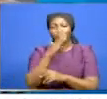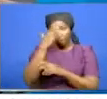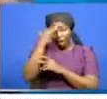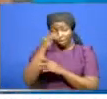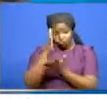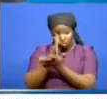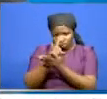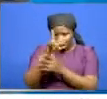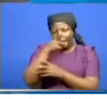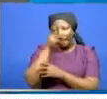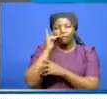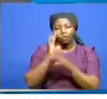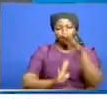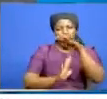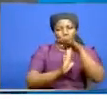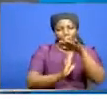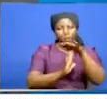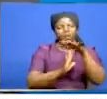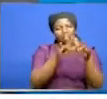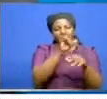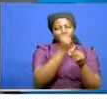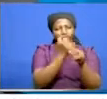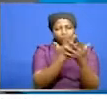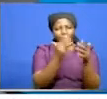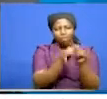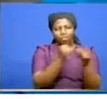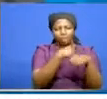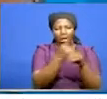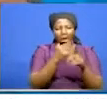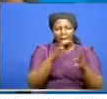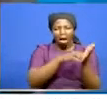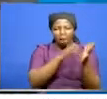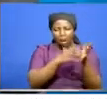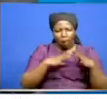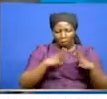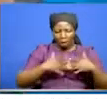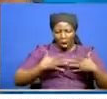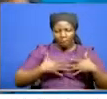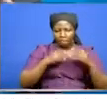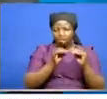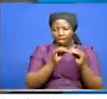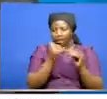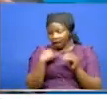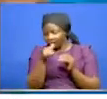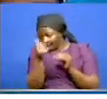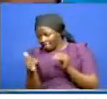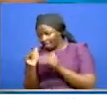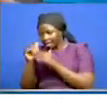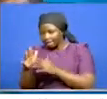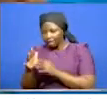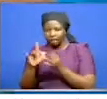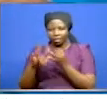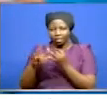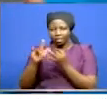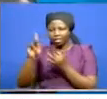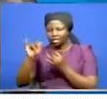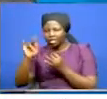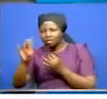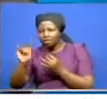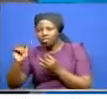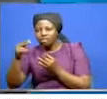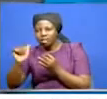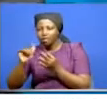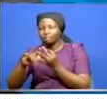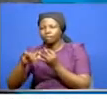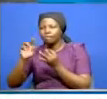juu, anafanya kitu ambayo haipeleki Wakamba vizuri. Na viongozi wako Kivutha Kibwana wako, Dr. Mutu wako, Mheshimiwa Mudhama Senator